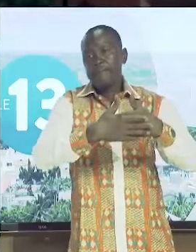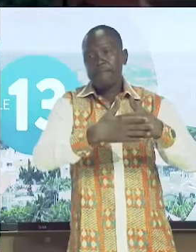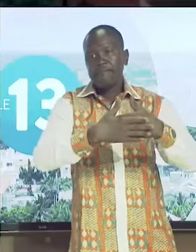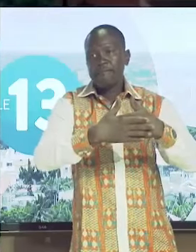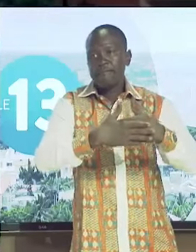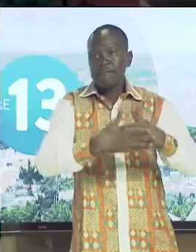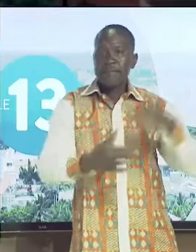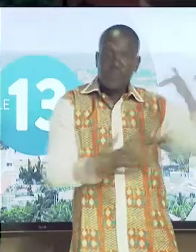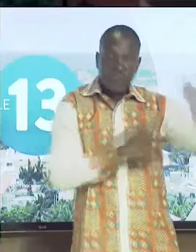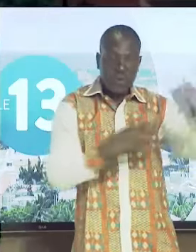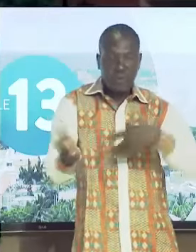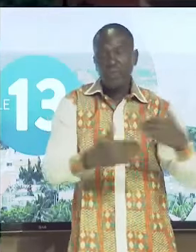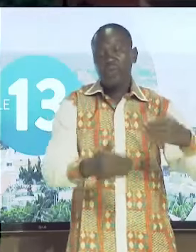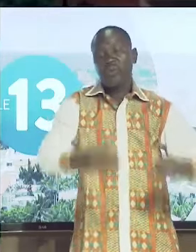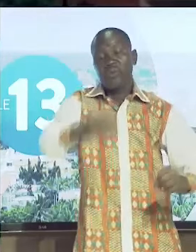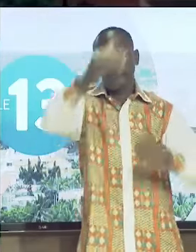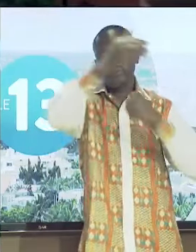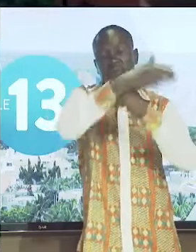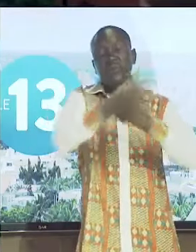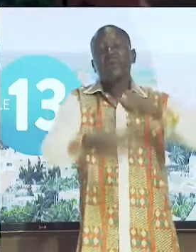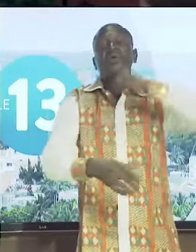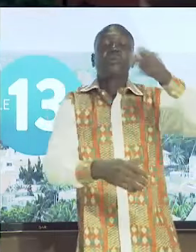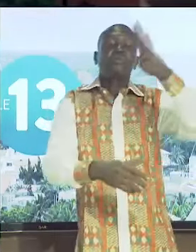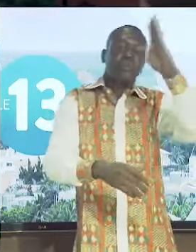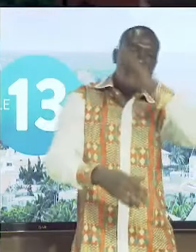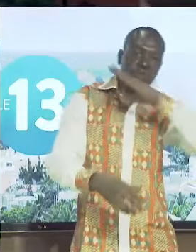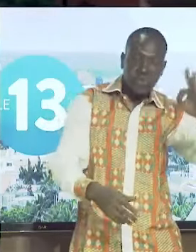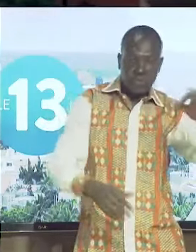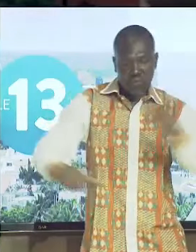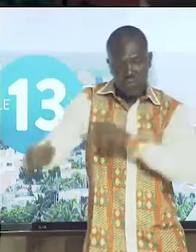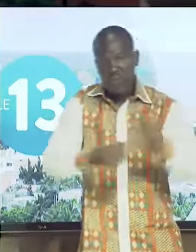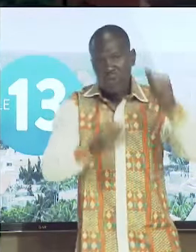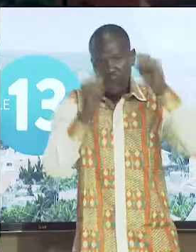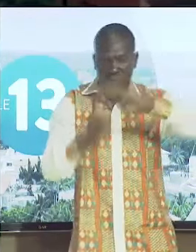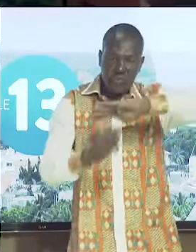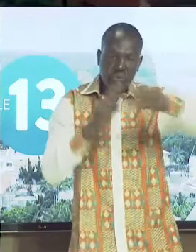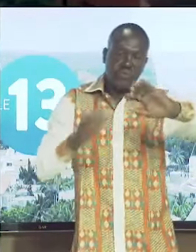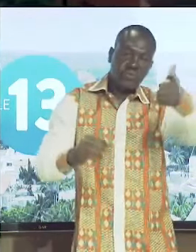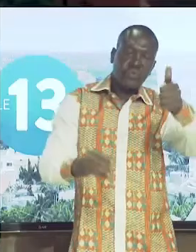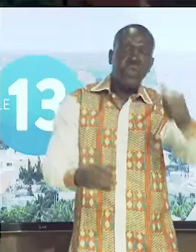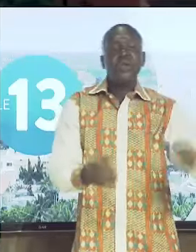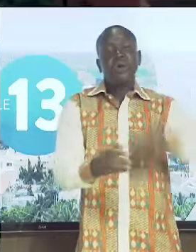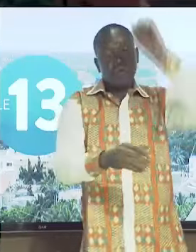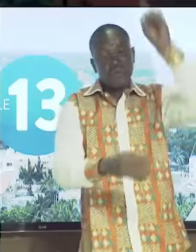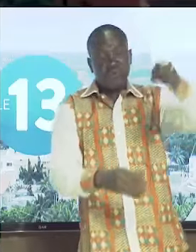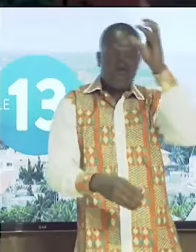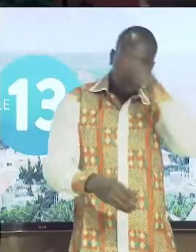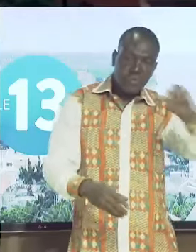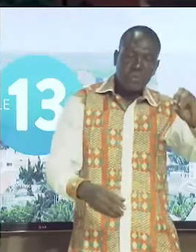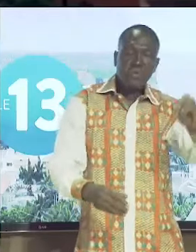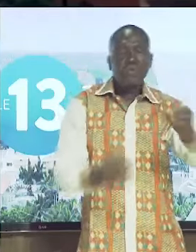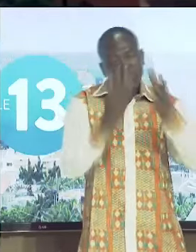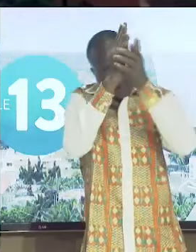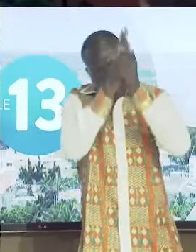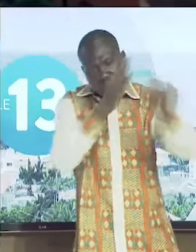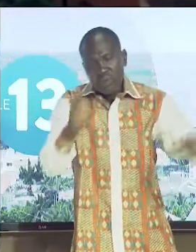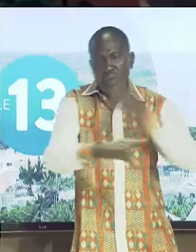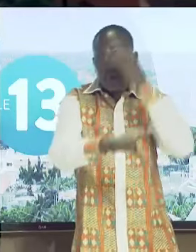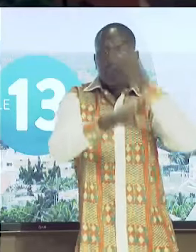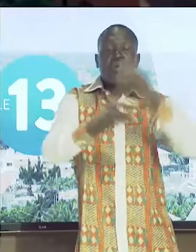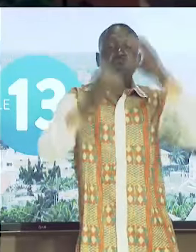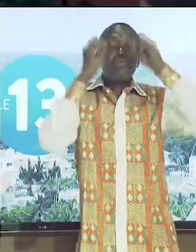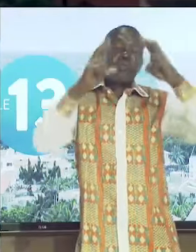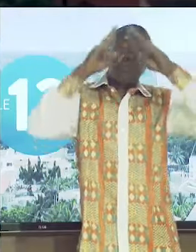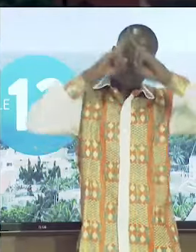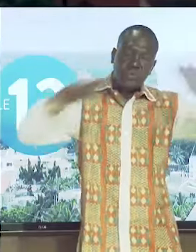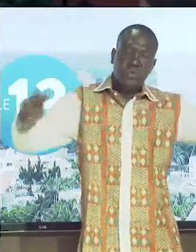dans la lutte contre l'insécurité au Burkina. Les actions du BIR 15 dans le sud-ouest ont favorisé la réinstallation de nombreux villages